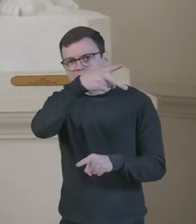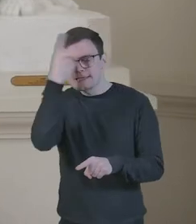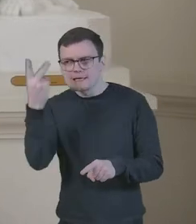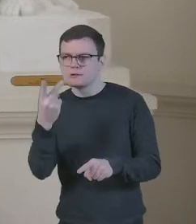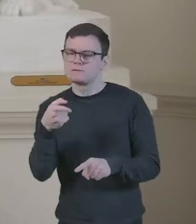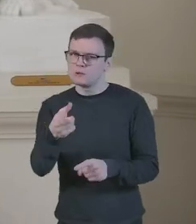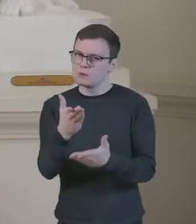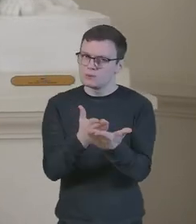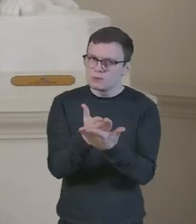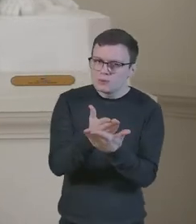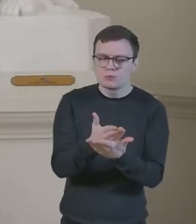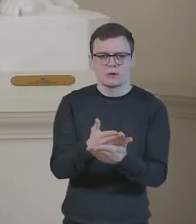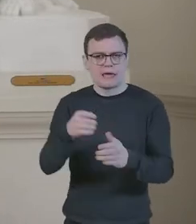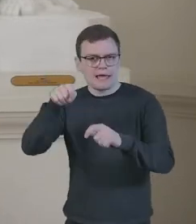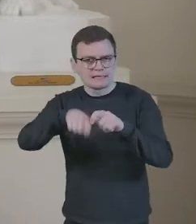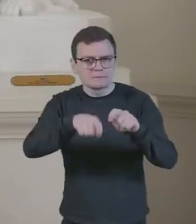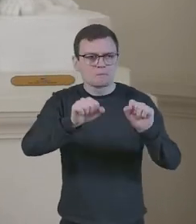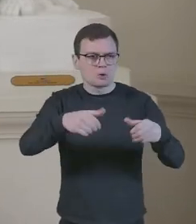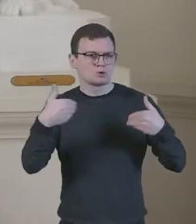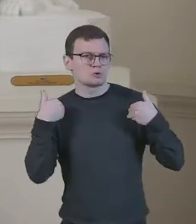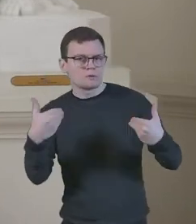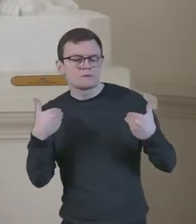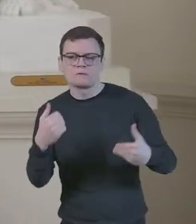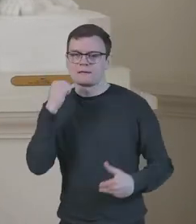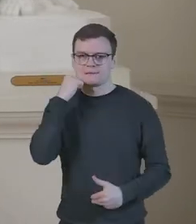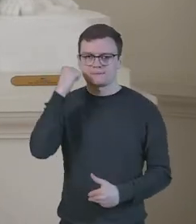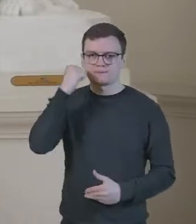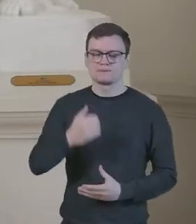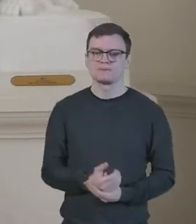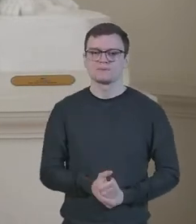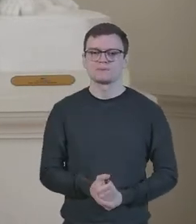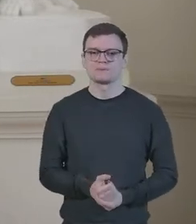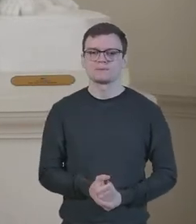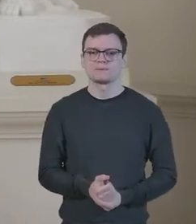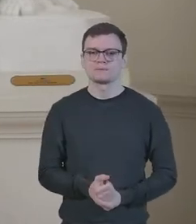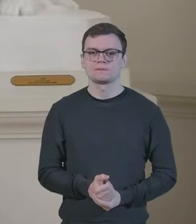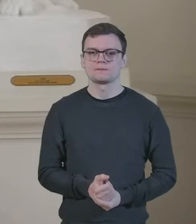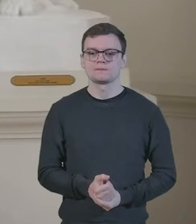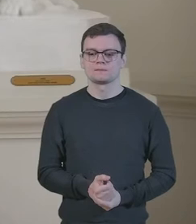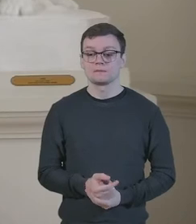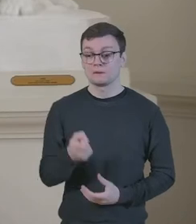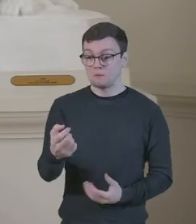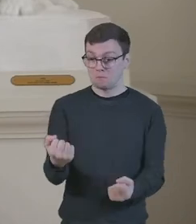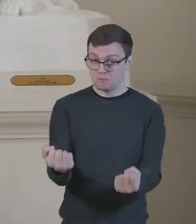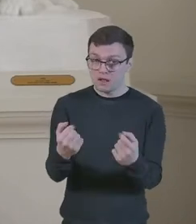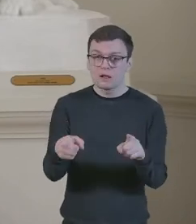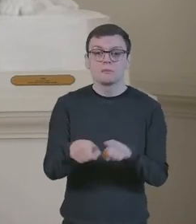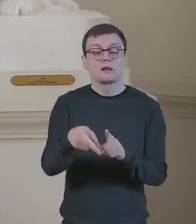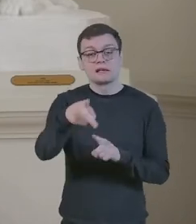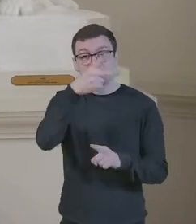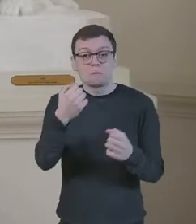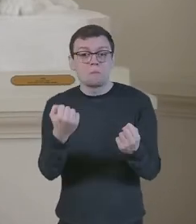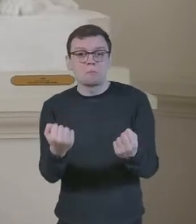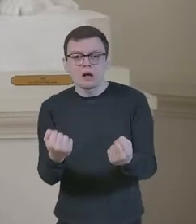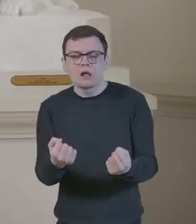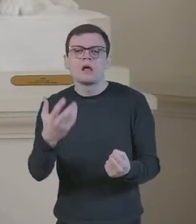padėkoti už tai, kad pasiūlėte Lietuvos ekspertinės žinias šios kelionės metu. Jūsų parodyta parama